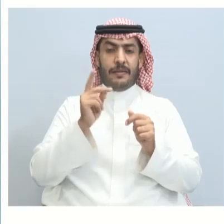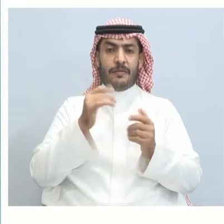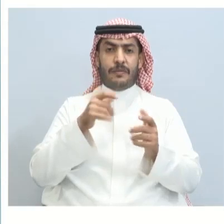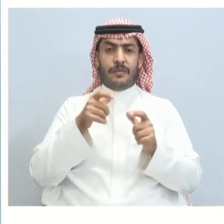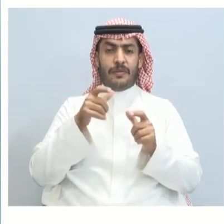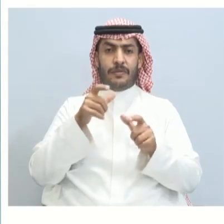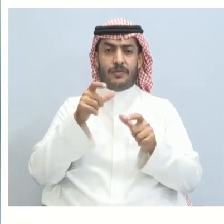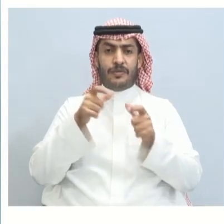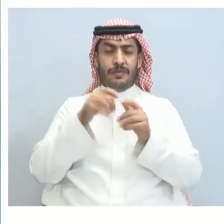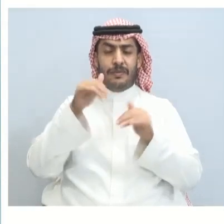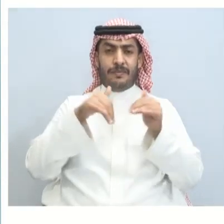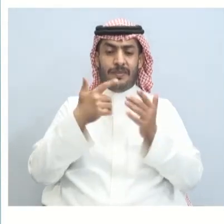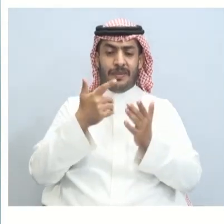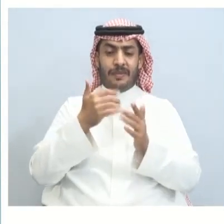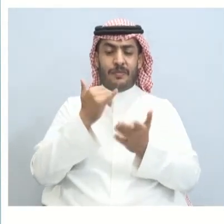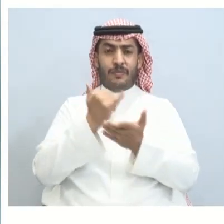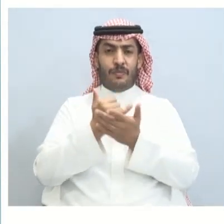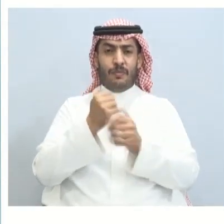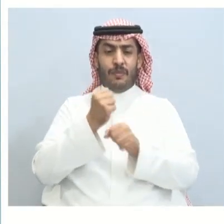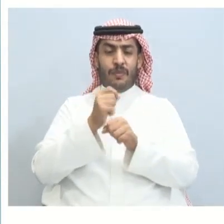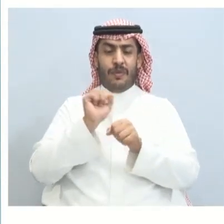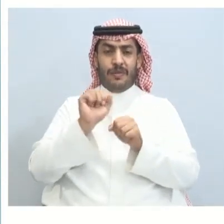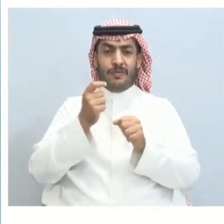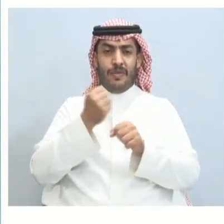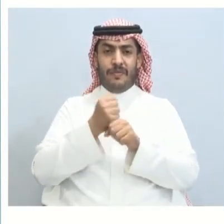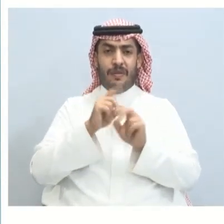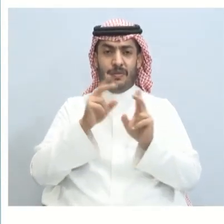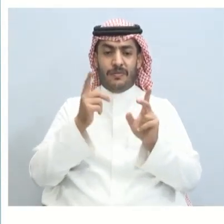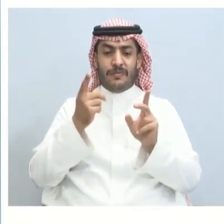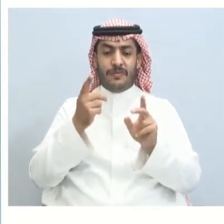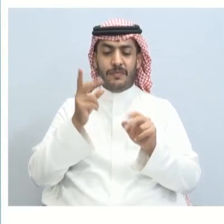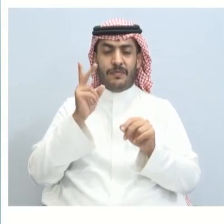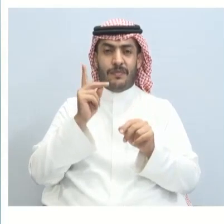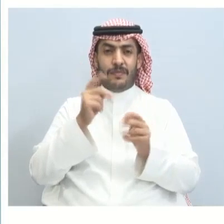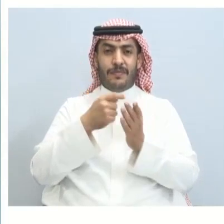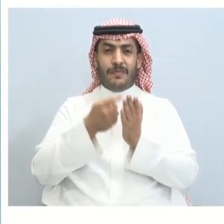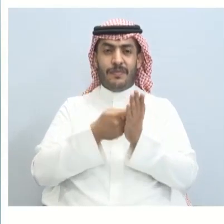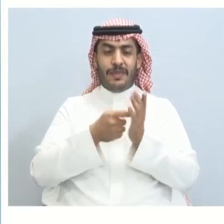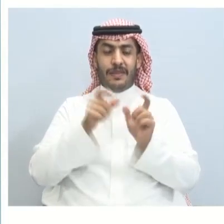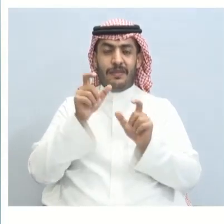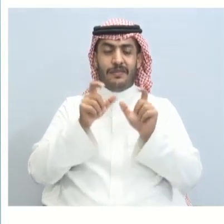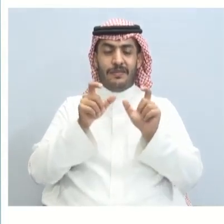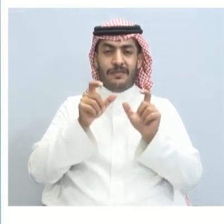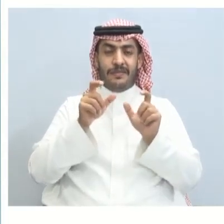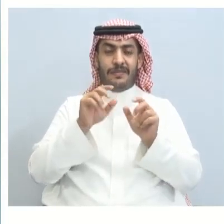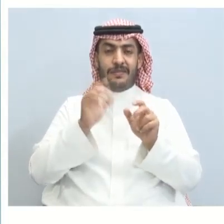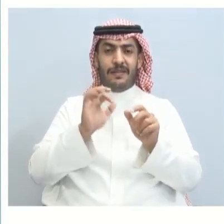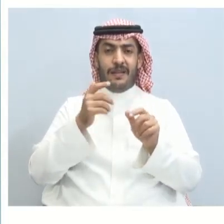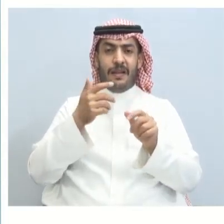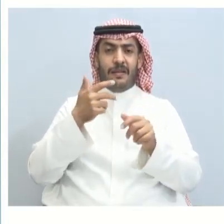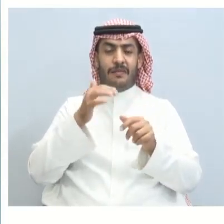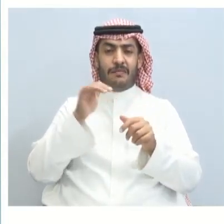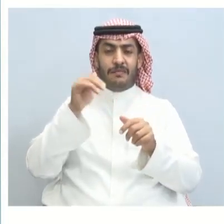حضر وما هو منصبه الوظيفي او مسماه الوظيفي ايضا تدوين اسماء اشخاص الذين تغيبوا عن